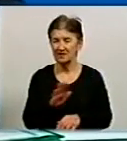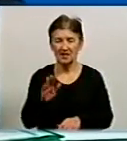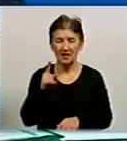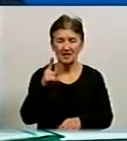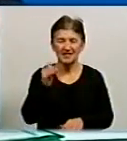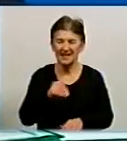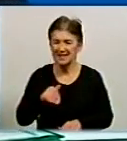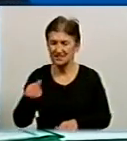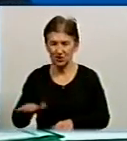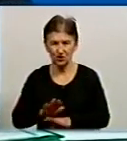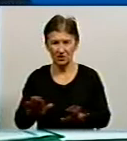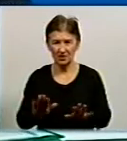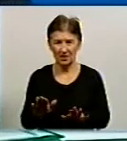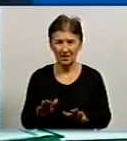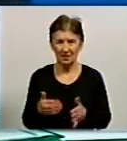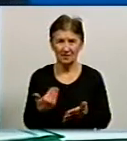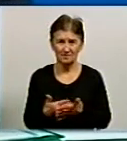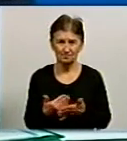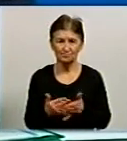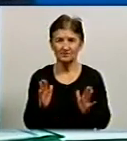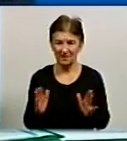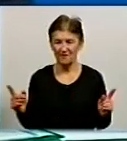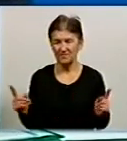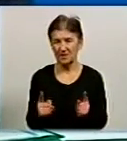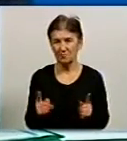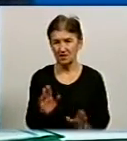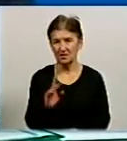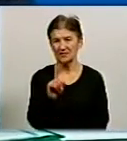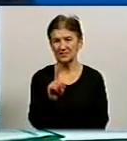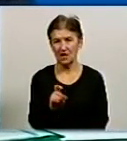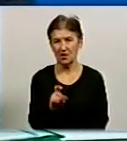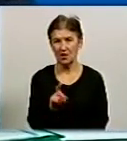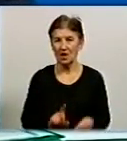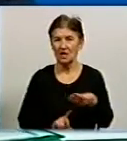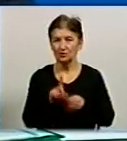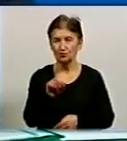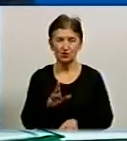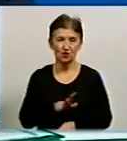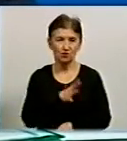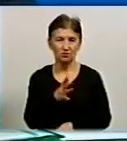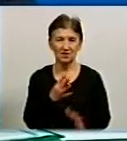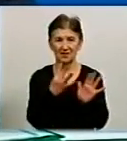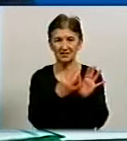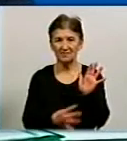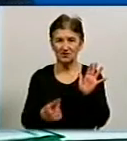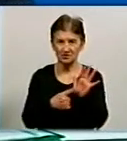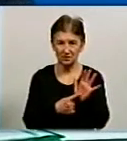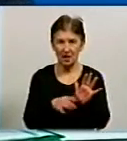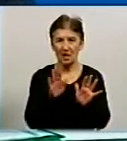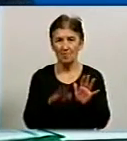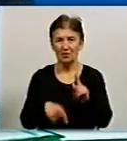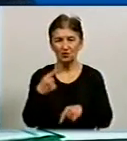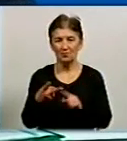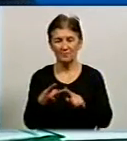їх не сотні, їх от в рамках 100, скажімо так. Спочатку було 96, потім 60 в